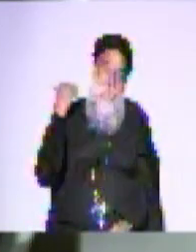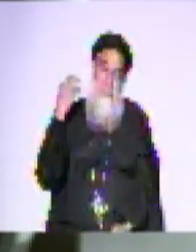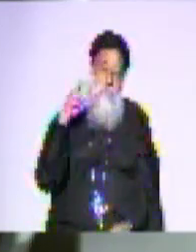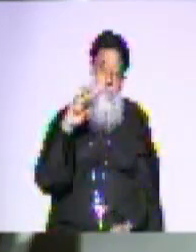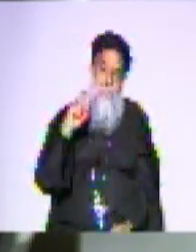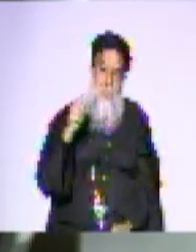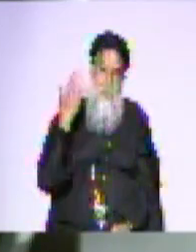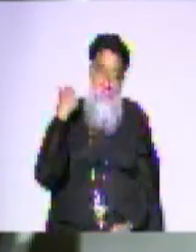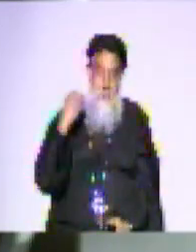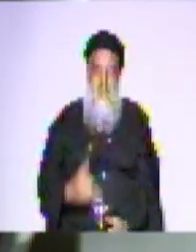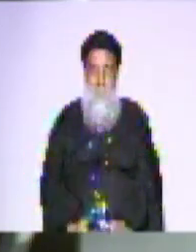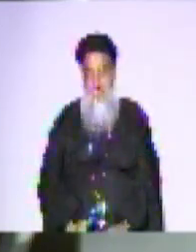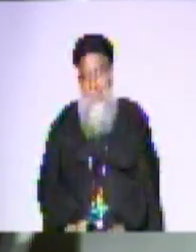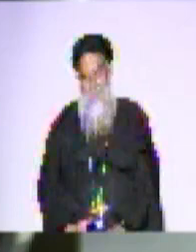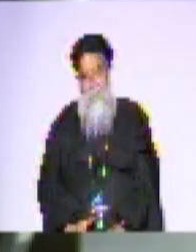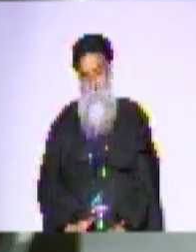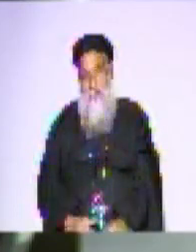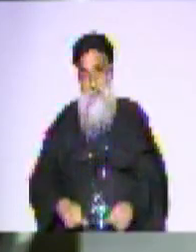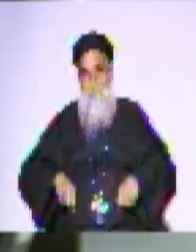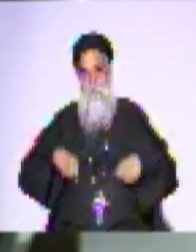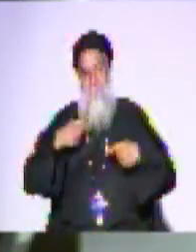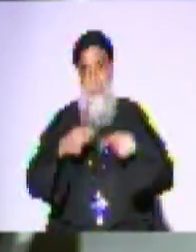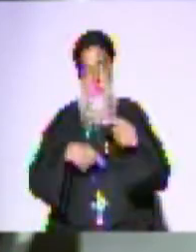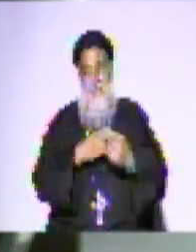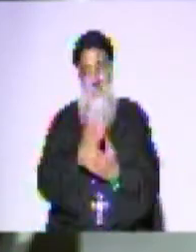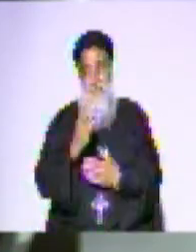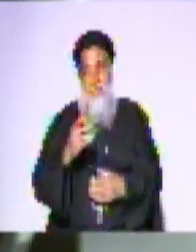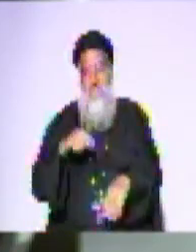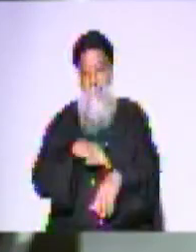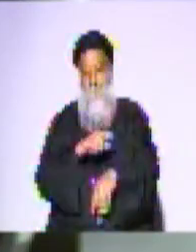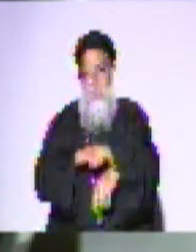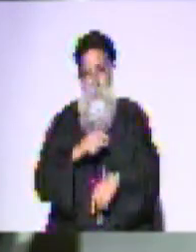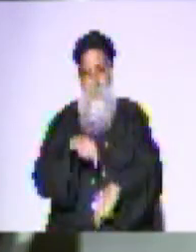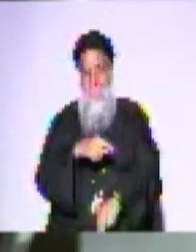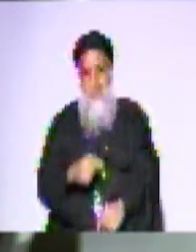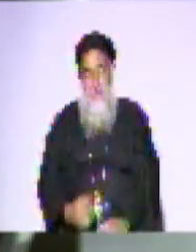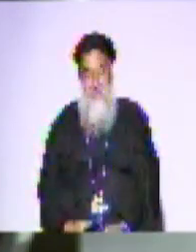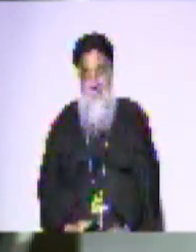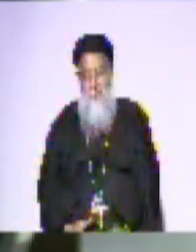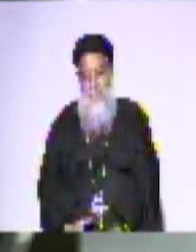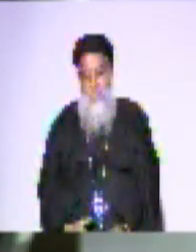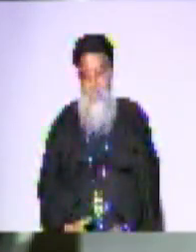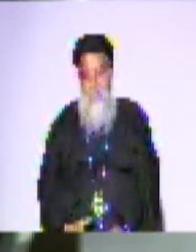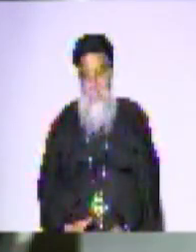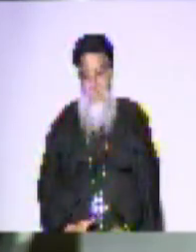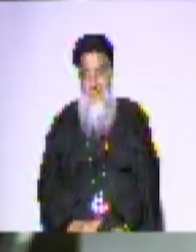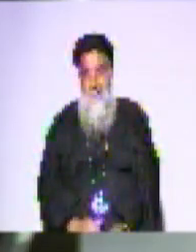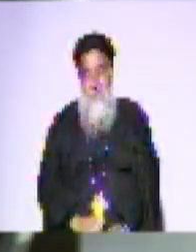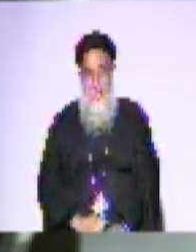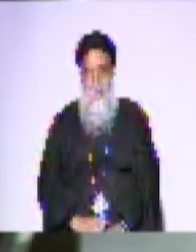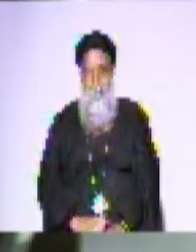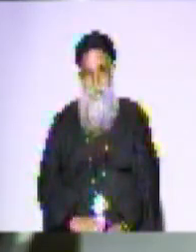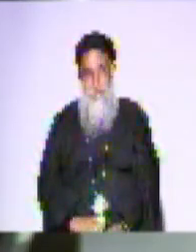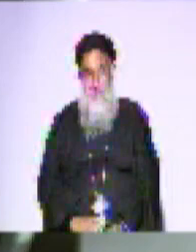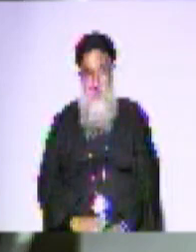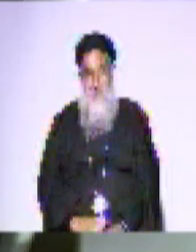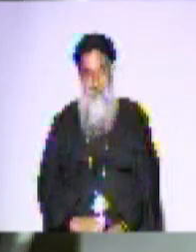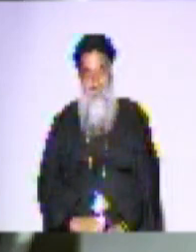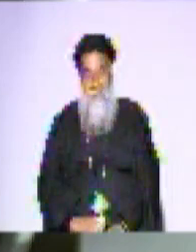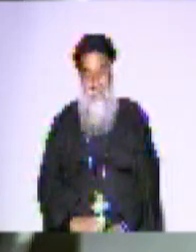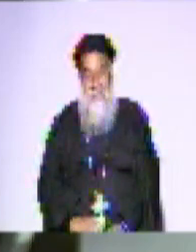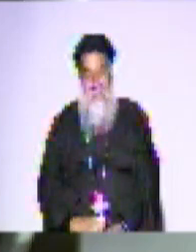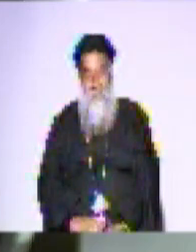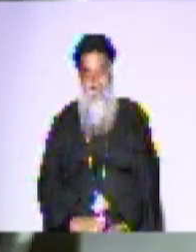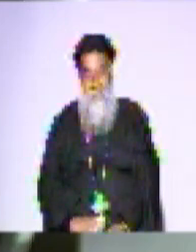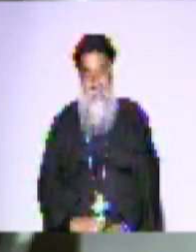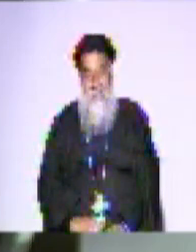25 سنه، طبعا التوبه دي حياه كل يوم كل لحظه، هل ربنا بيشيل لي اللي انا تعبته في زمان اللي بيشيله